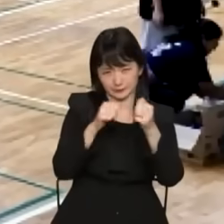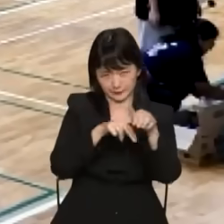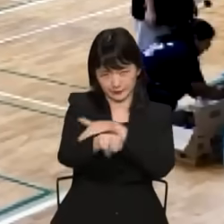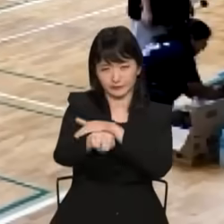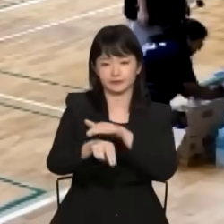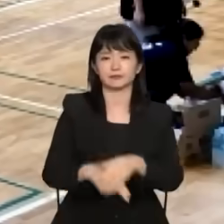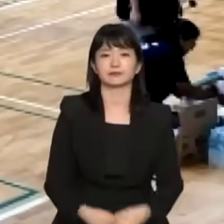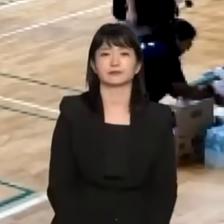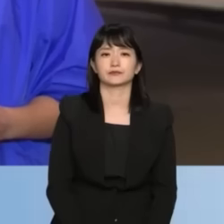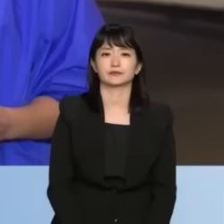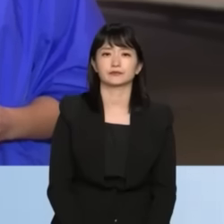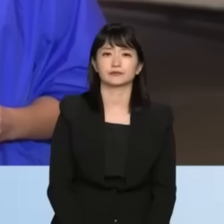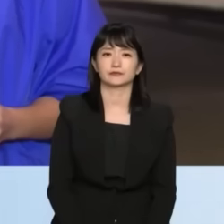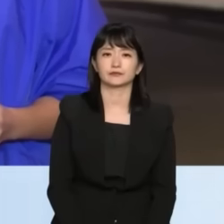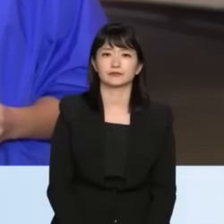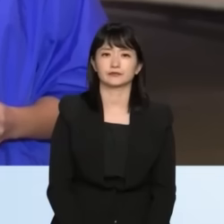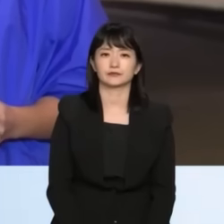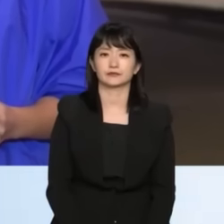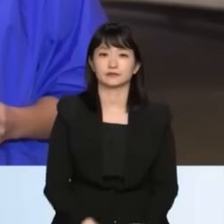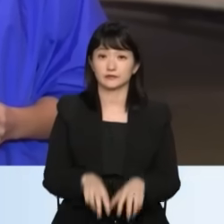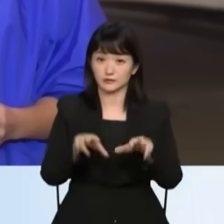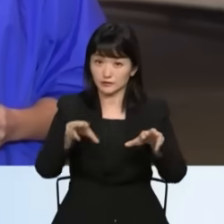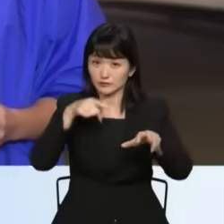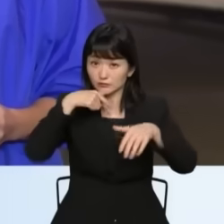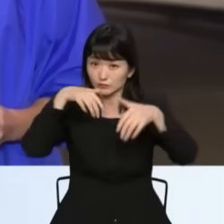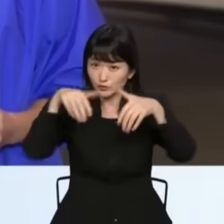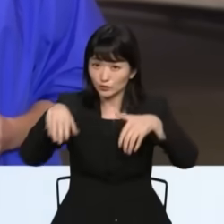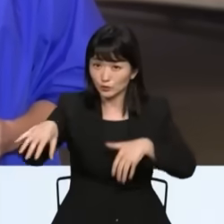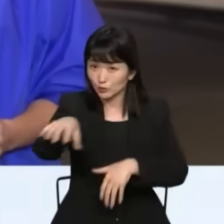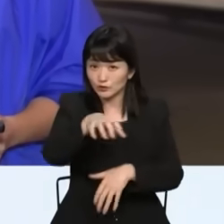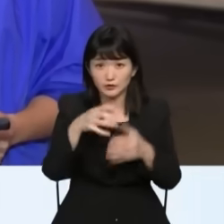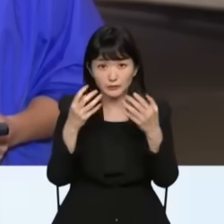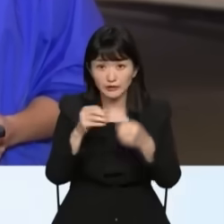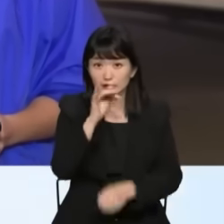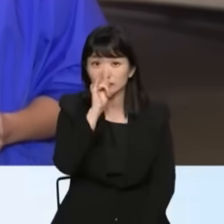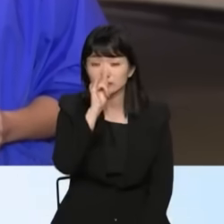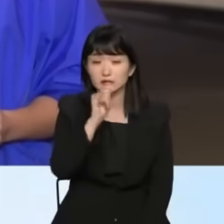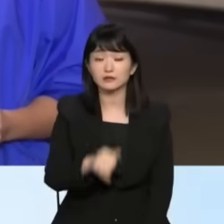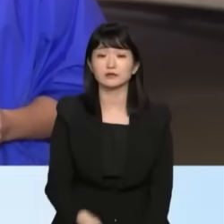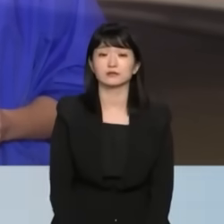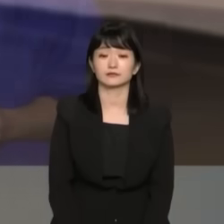했습니다. 네, 지금도 비가 오는 곳들이 많습니까?